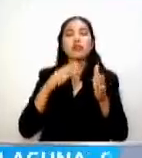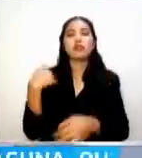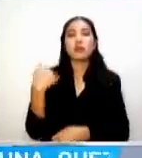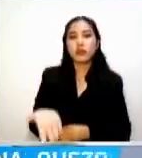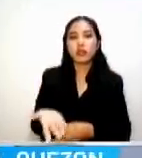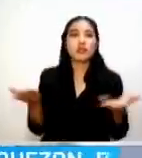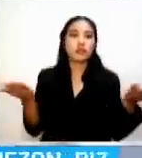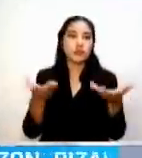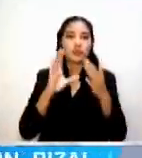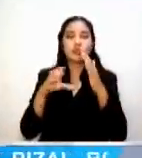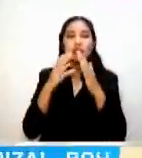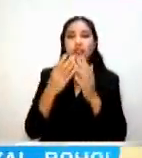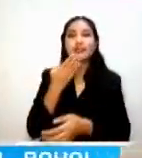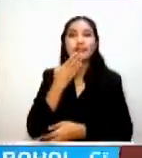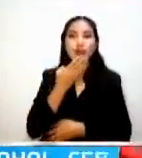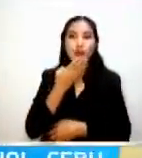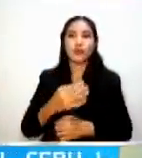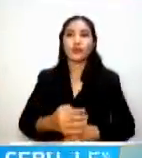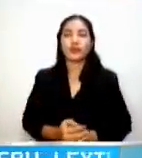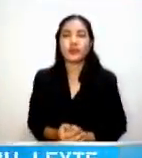hatid ni John Consulta.